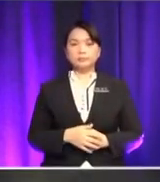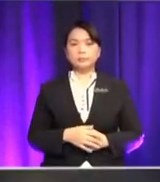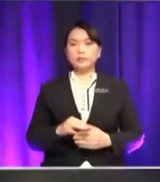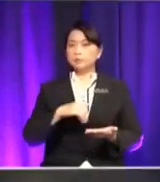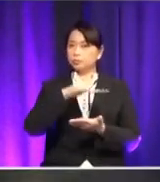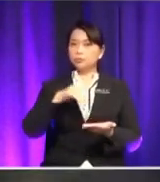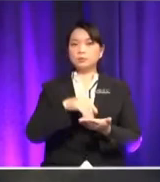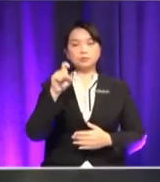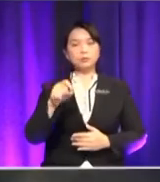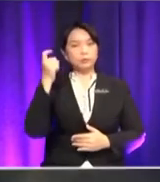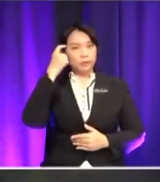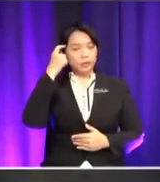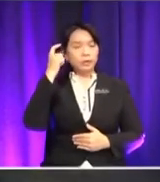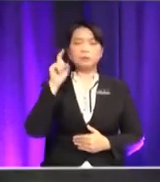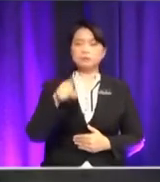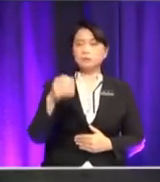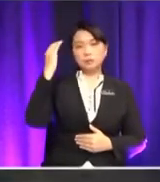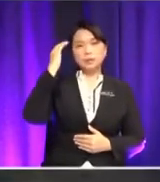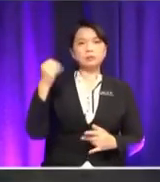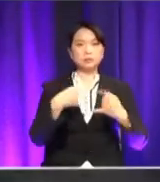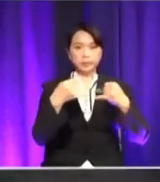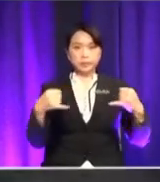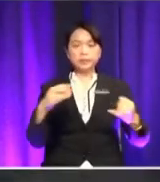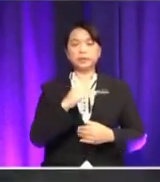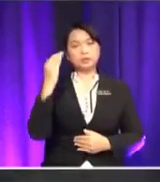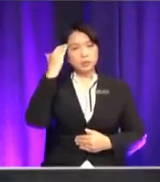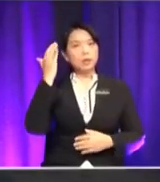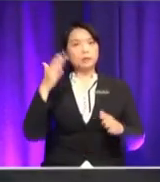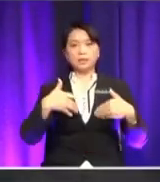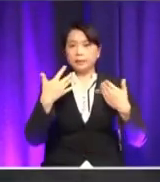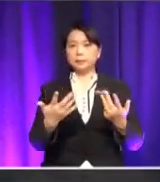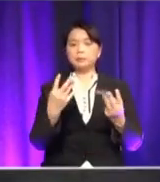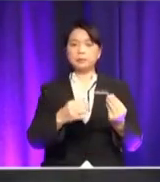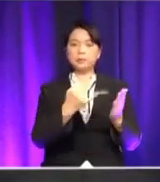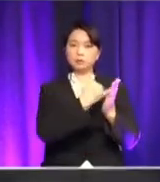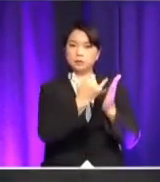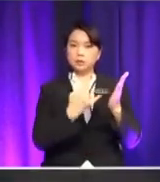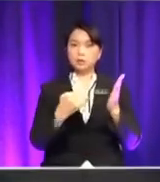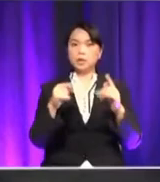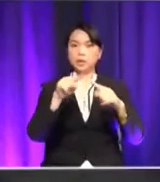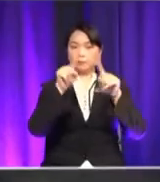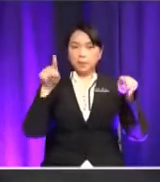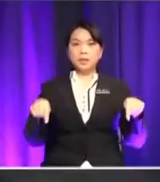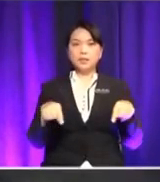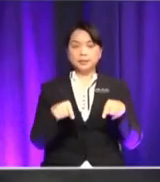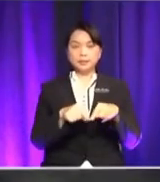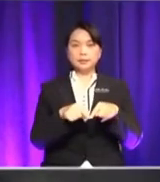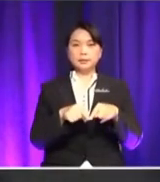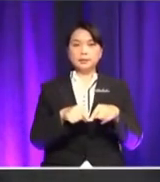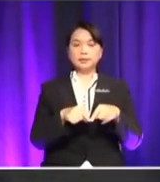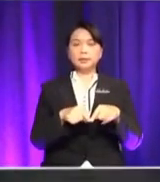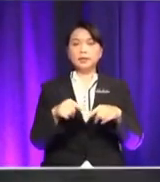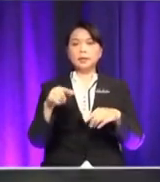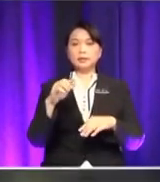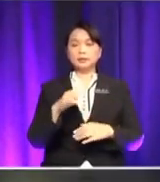kita perlu tahu jenis kita perlu tahu macam mana nak melukis pelan di atas Paula lantai